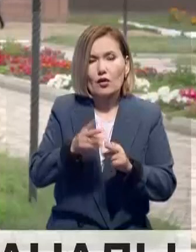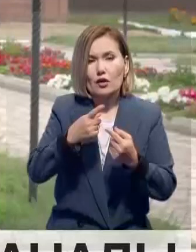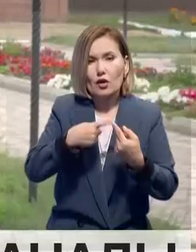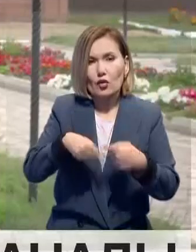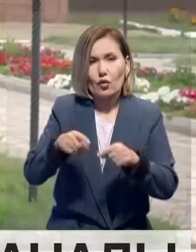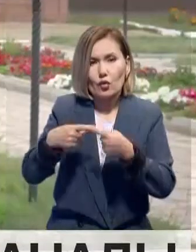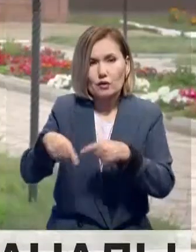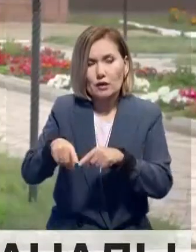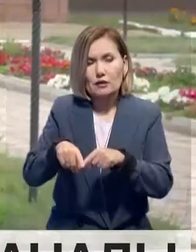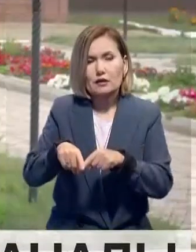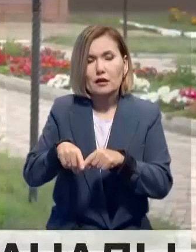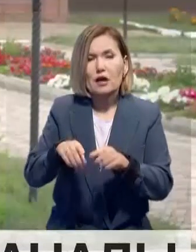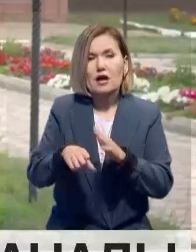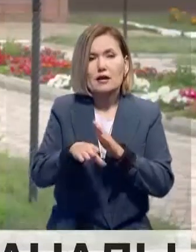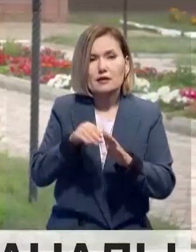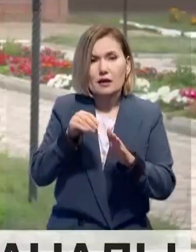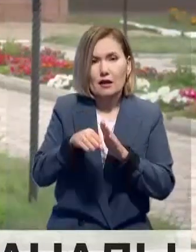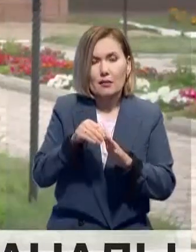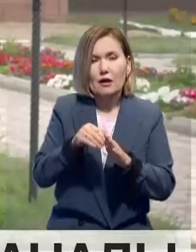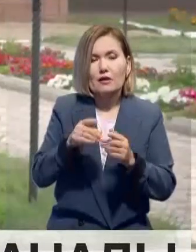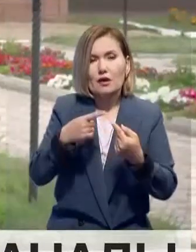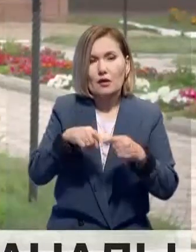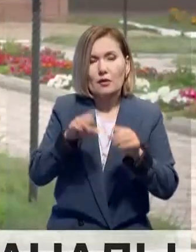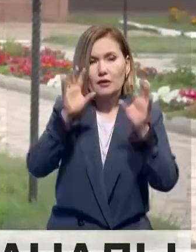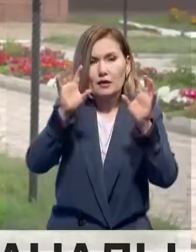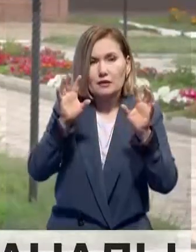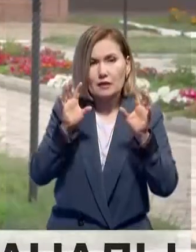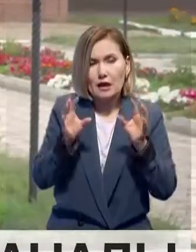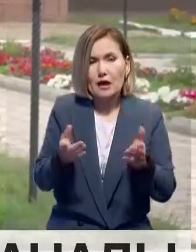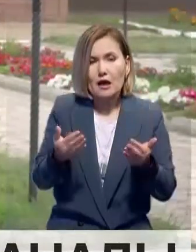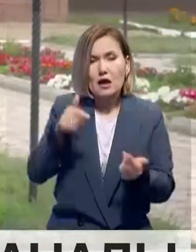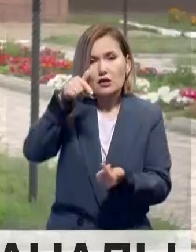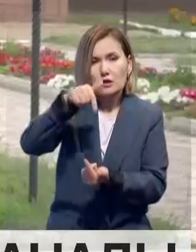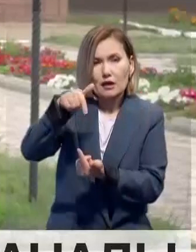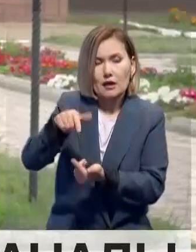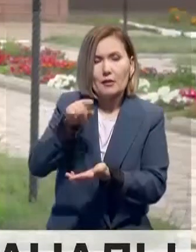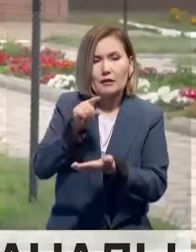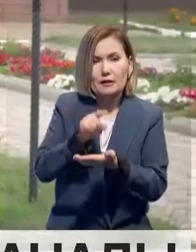учаскелік сайлау учаскелері заңға сәйкес